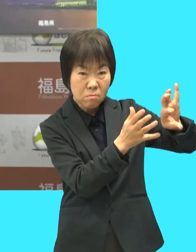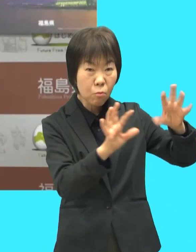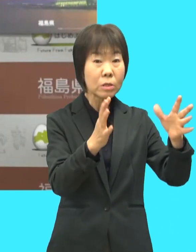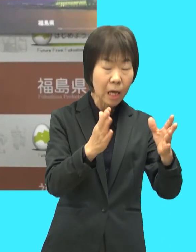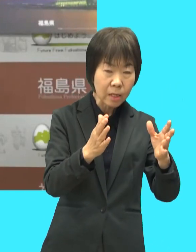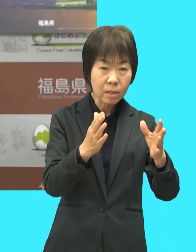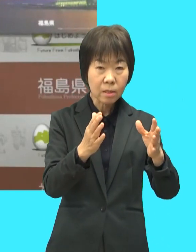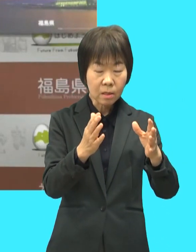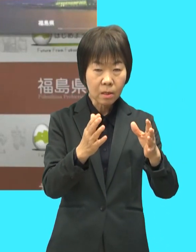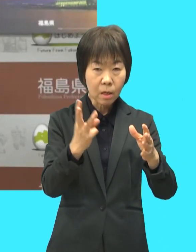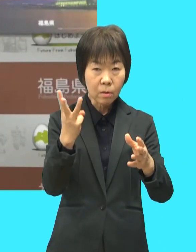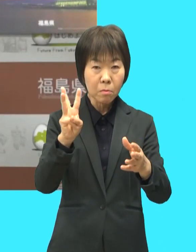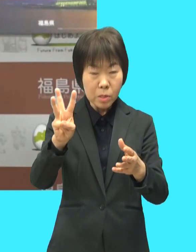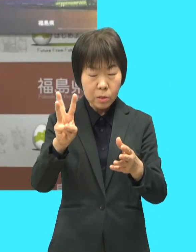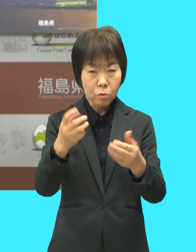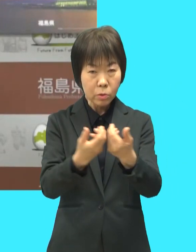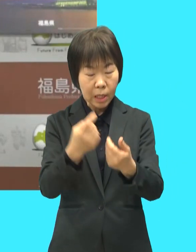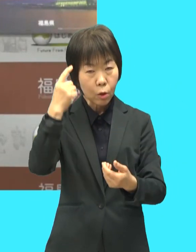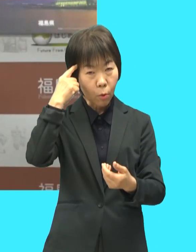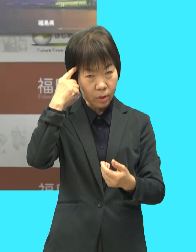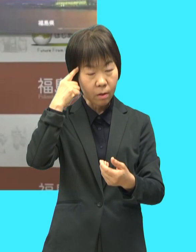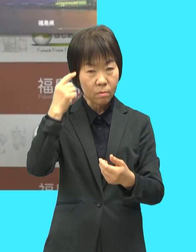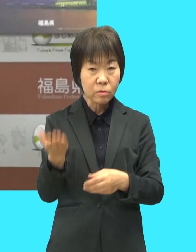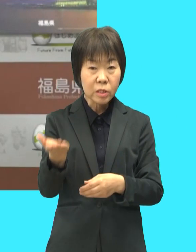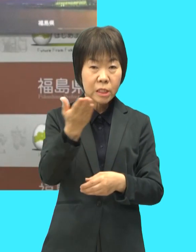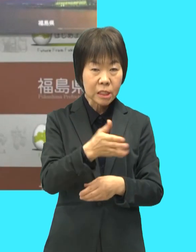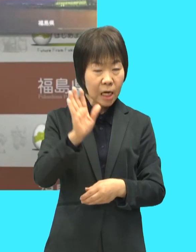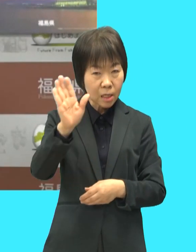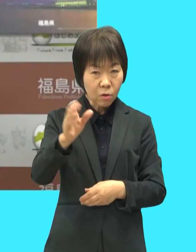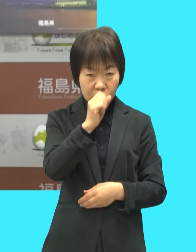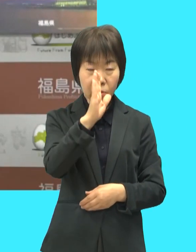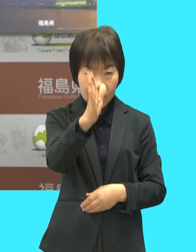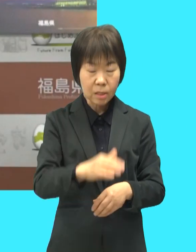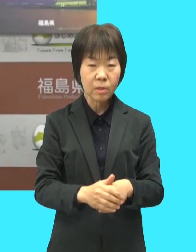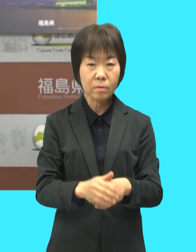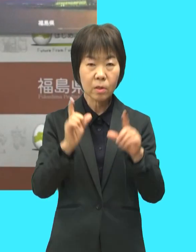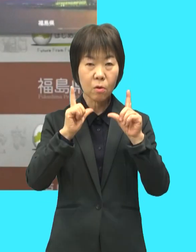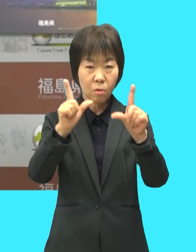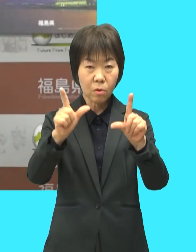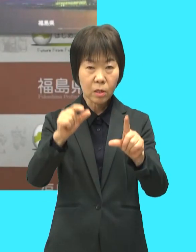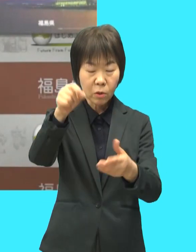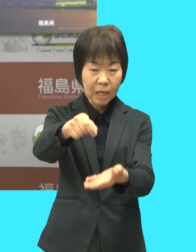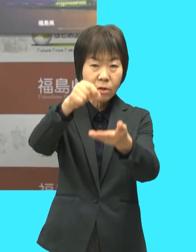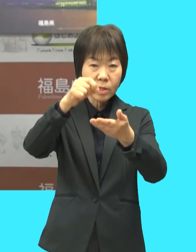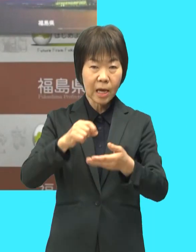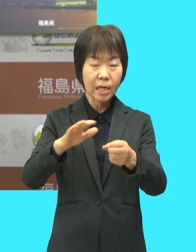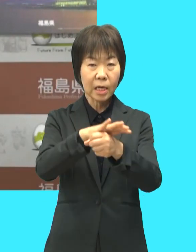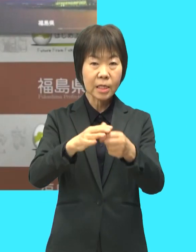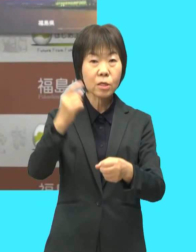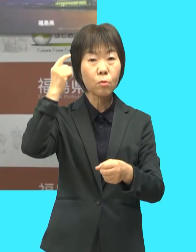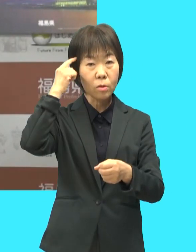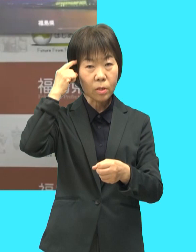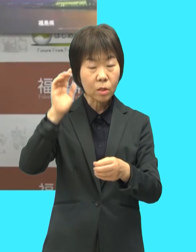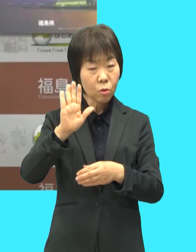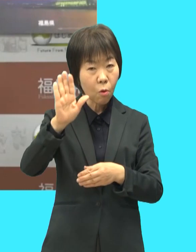が、3つの密だなということを思ったので、次回以降よろしくお願いします。 そういったご提案大切だと思いますので、また